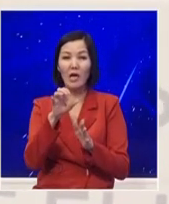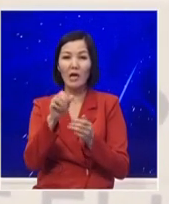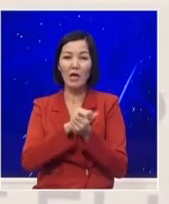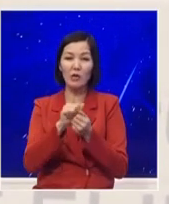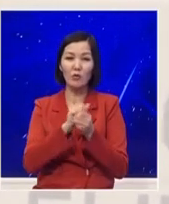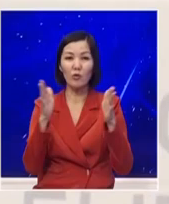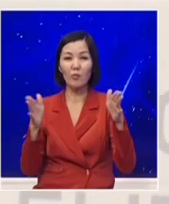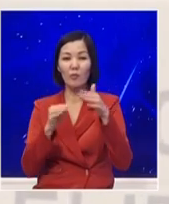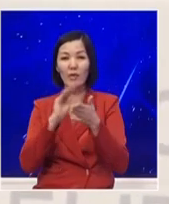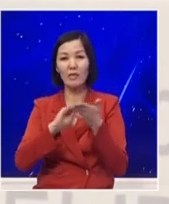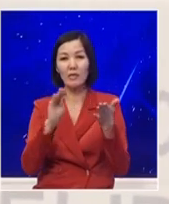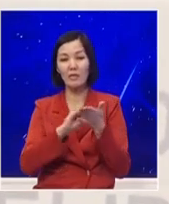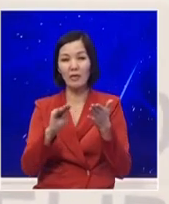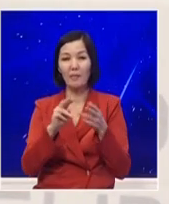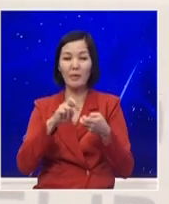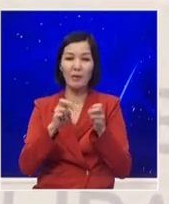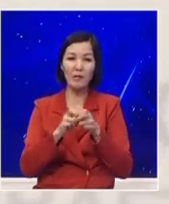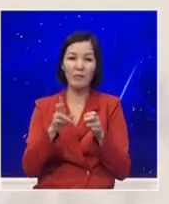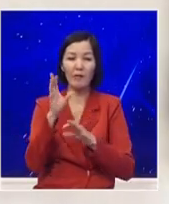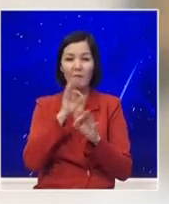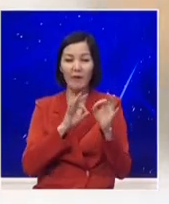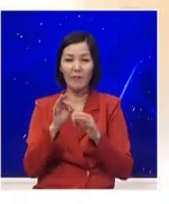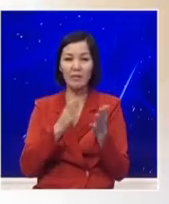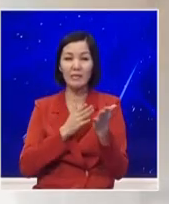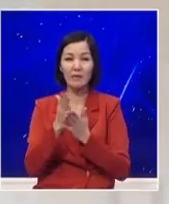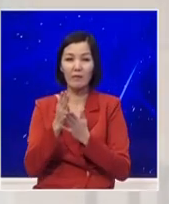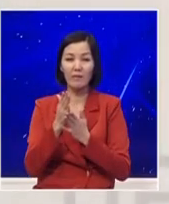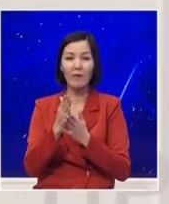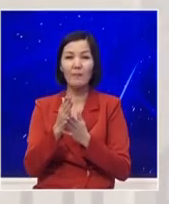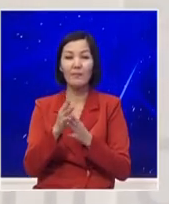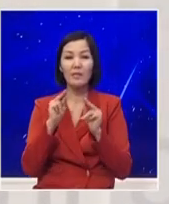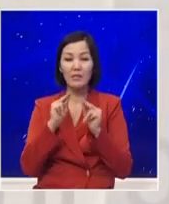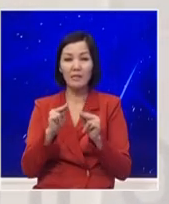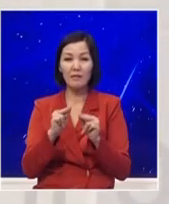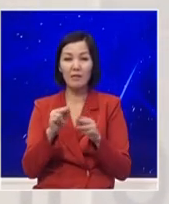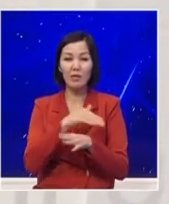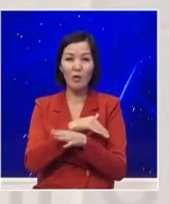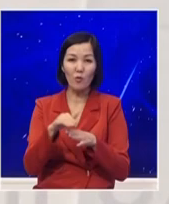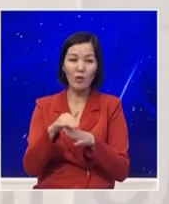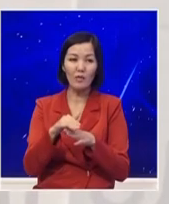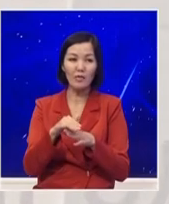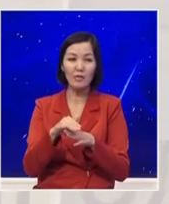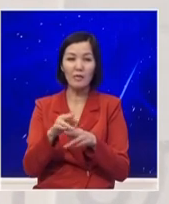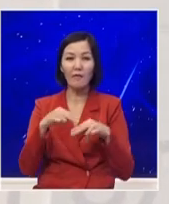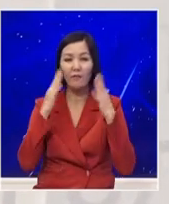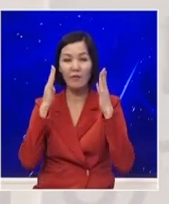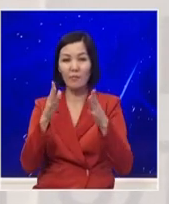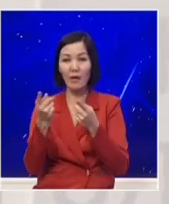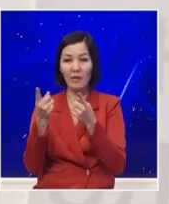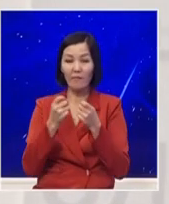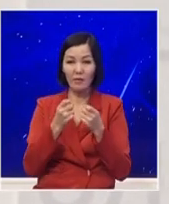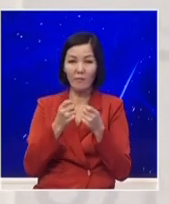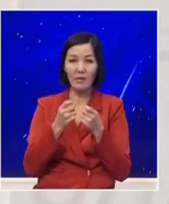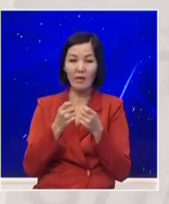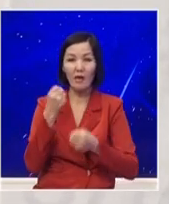с надписями о наболевших проблемах фармацевтов. По ее рассказам, она действительно выходила на улицу и тем самым привлекала внимание прохожих